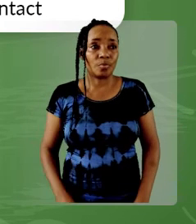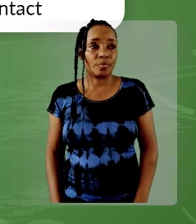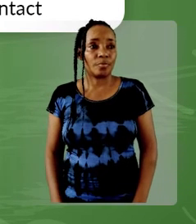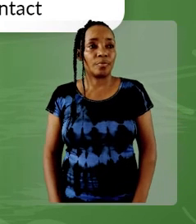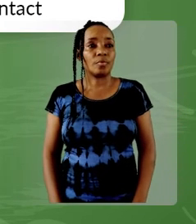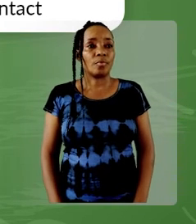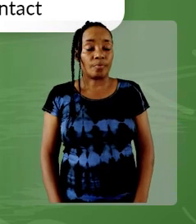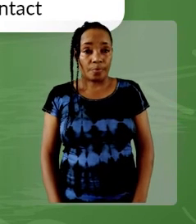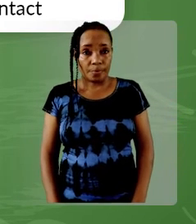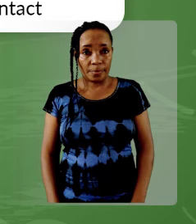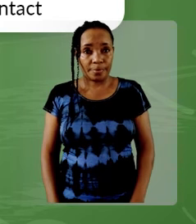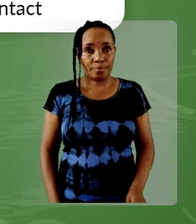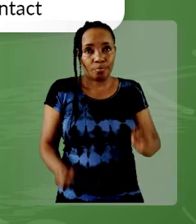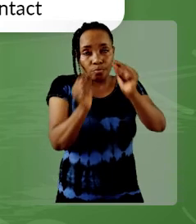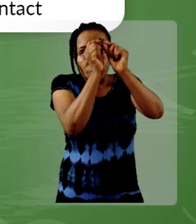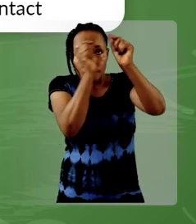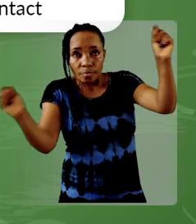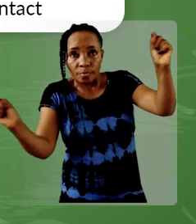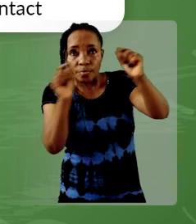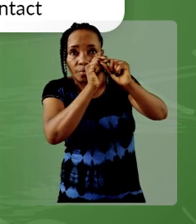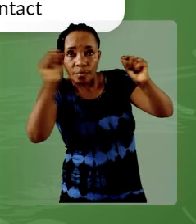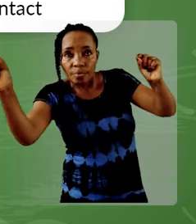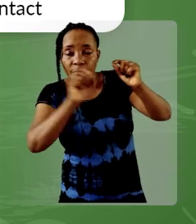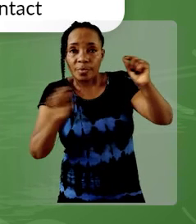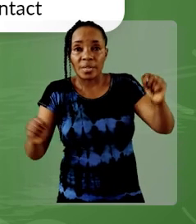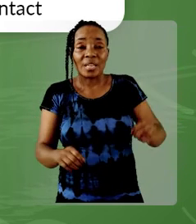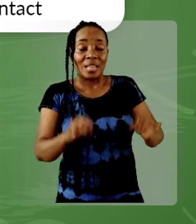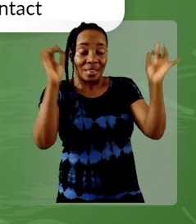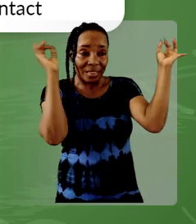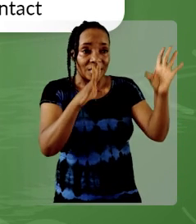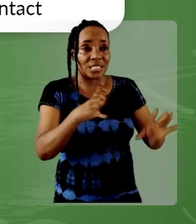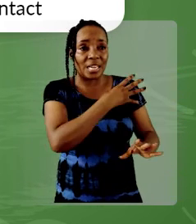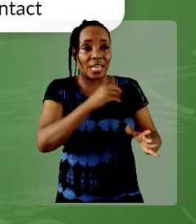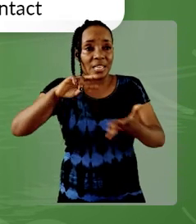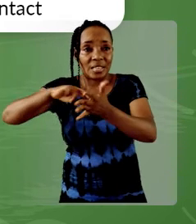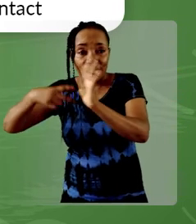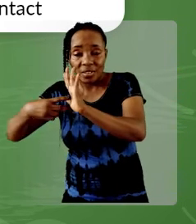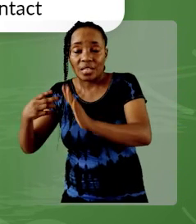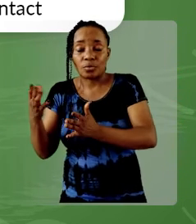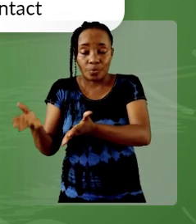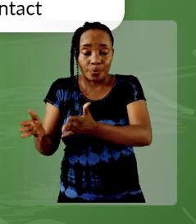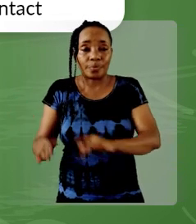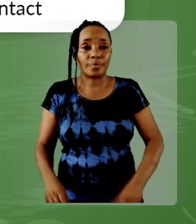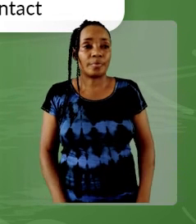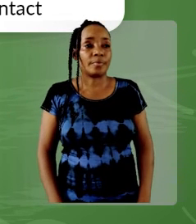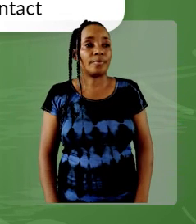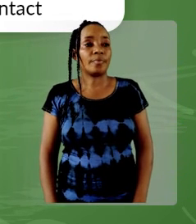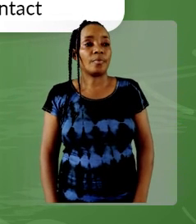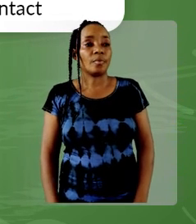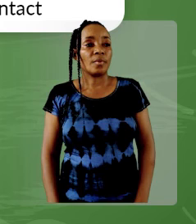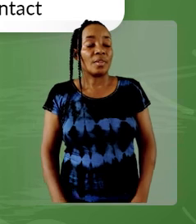Relie chaque danger à sa définition. Danger. On a le court-circuit,